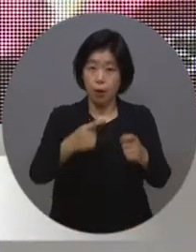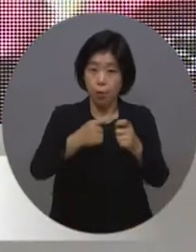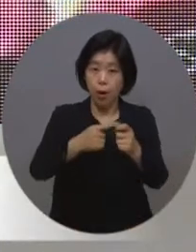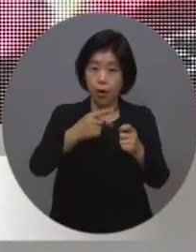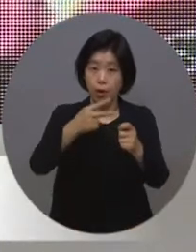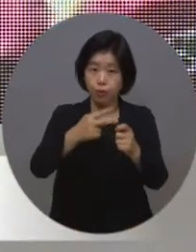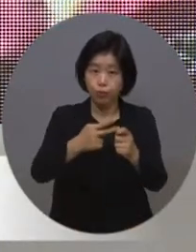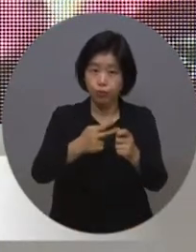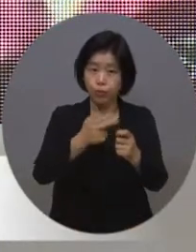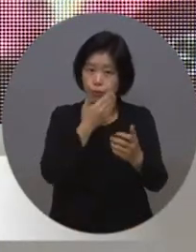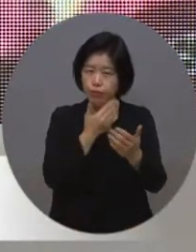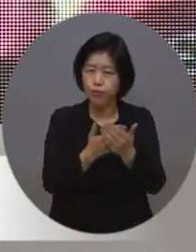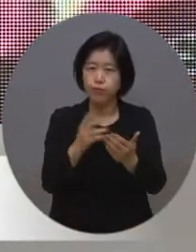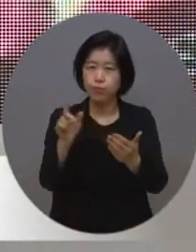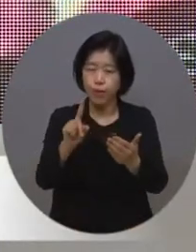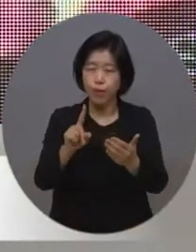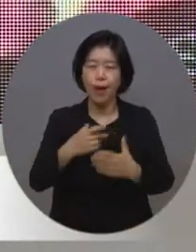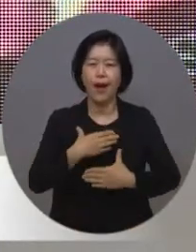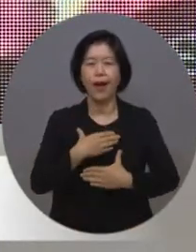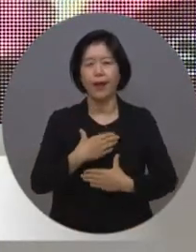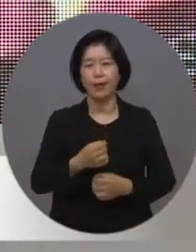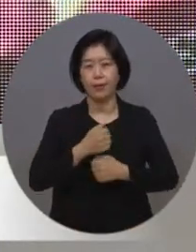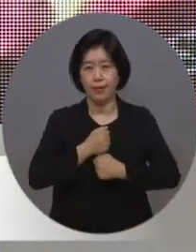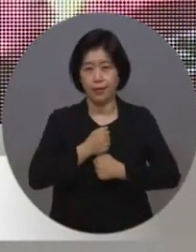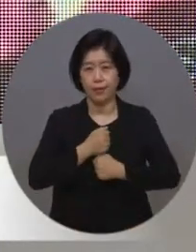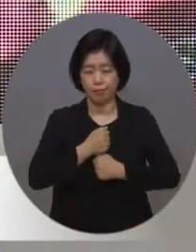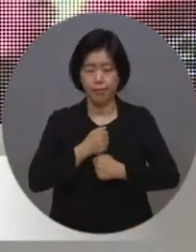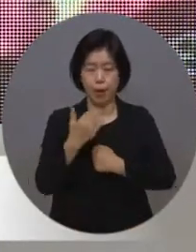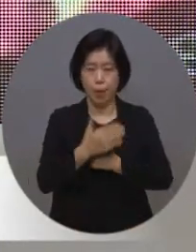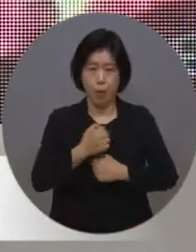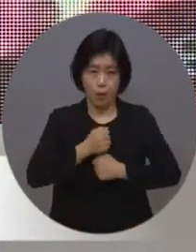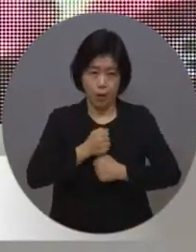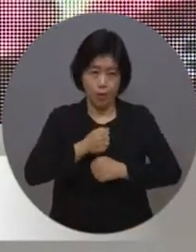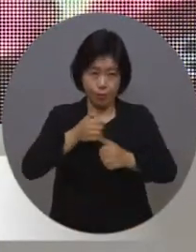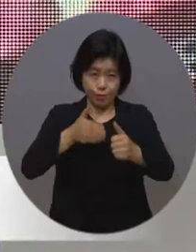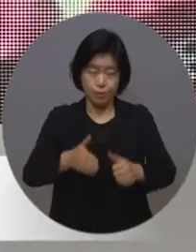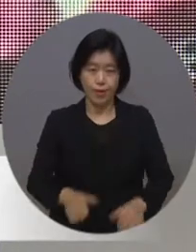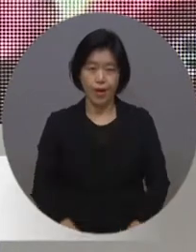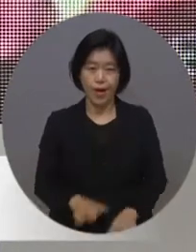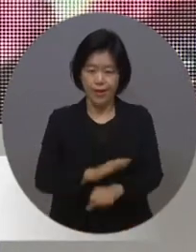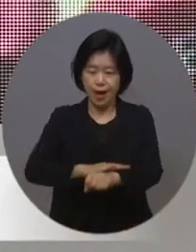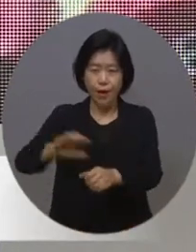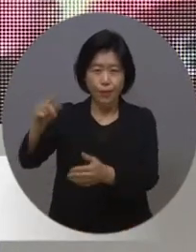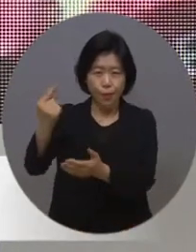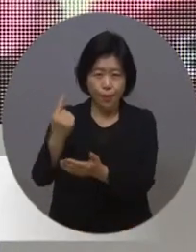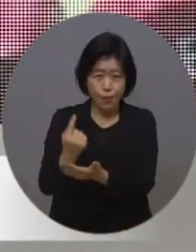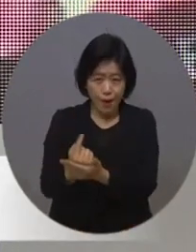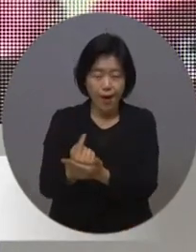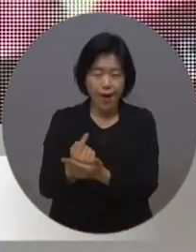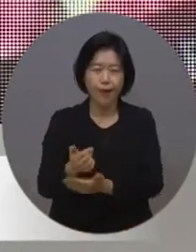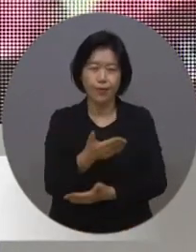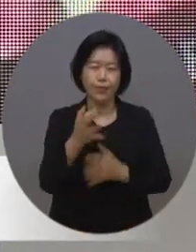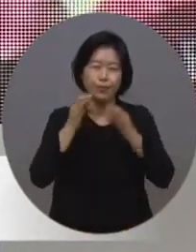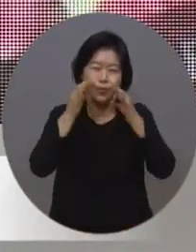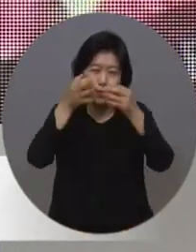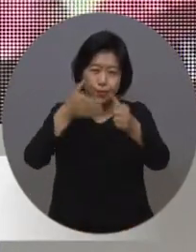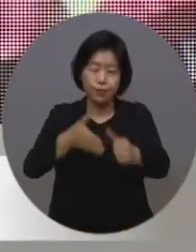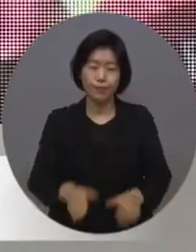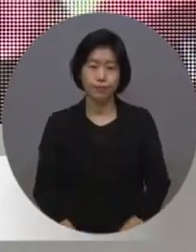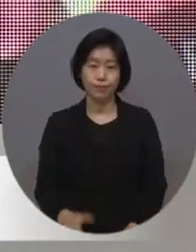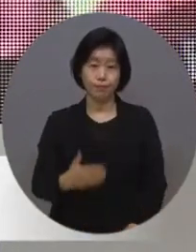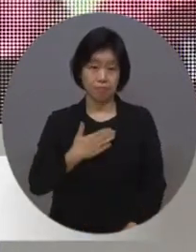둘째도 안전과 건강에 유의하시고 모두 무사히 귀국할 수 있도록 각별한 노력을 부탁드립니다.